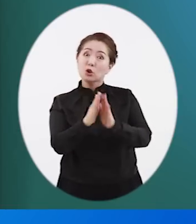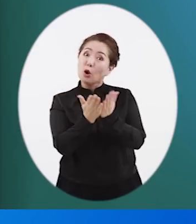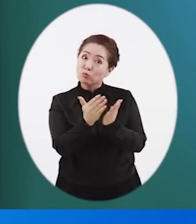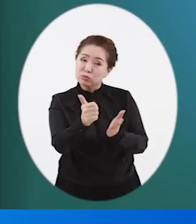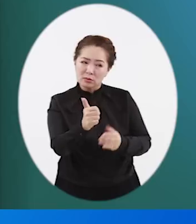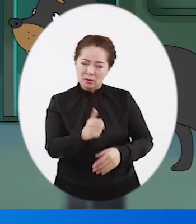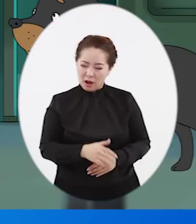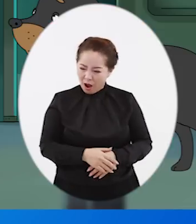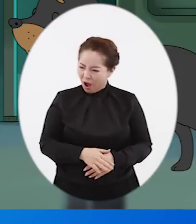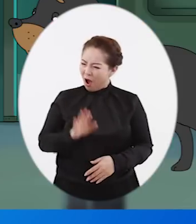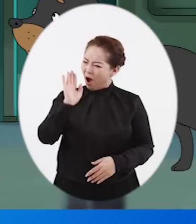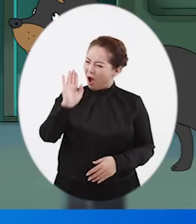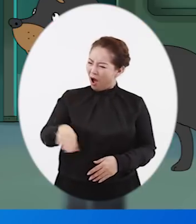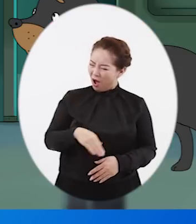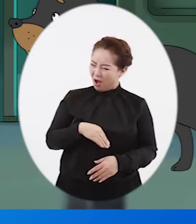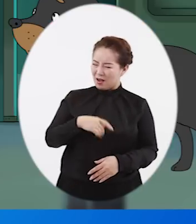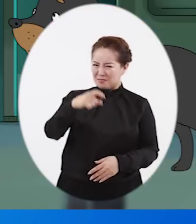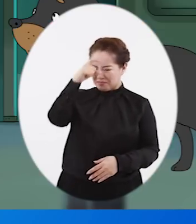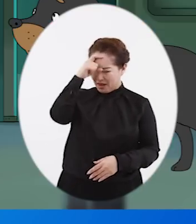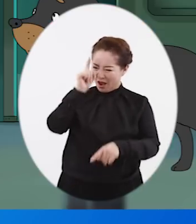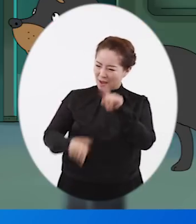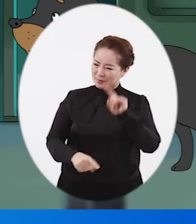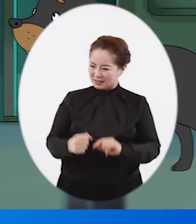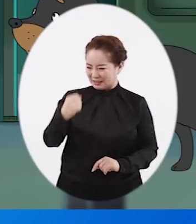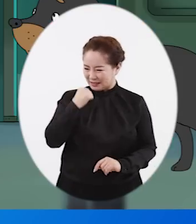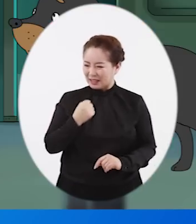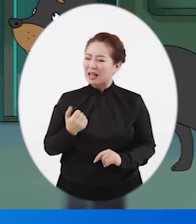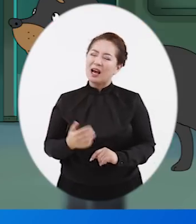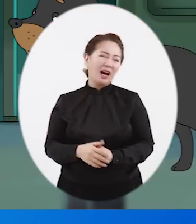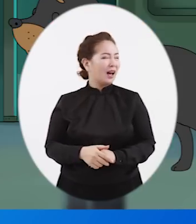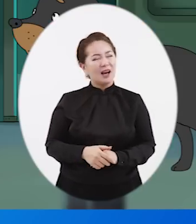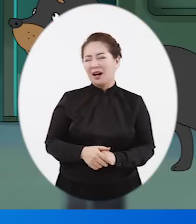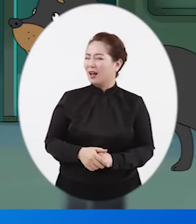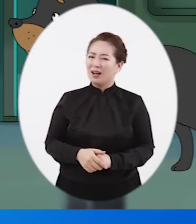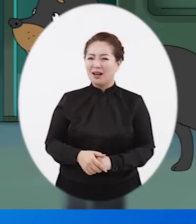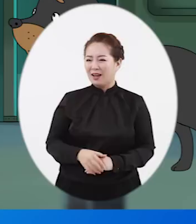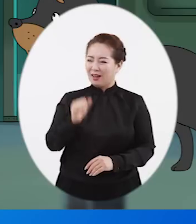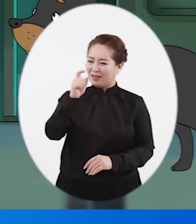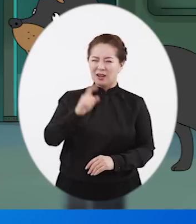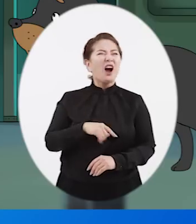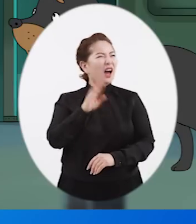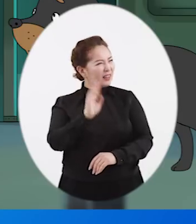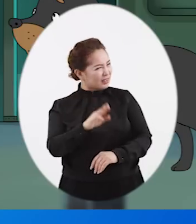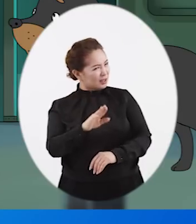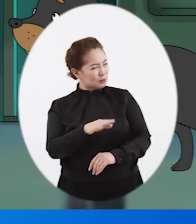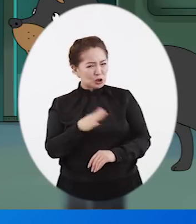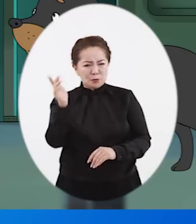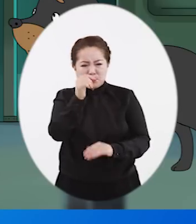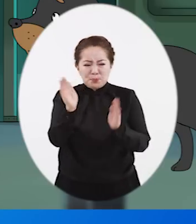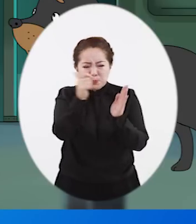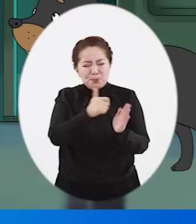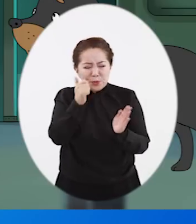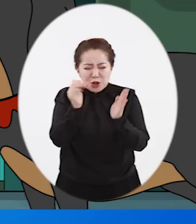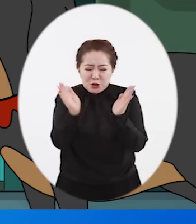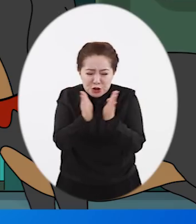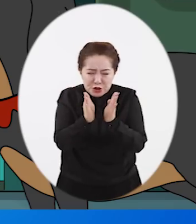ном юм уу? Мэдээд байсан юм аа. Арваах ийм хурдан таачлаа шүү дээ. Хөөх, нэрэ тийм юм